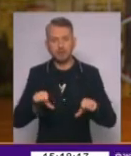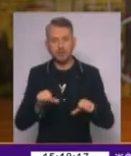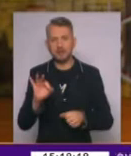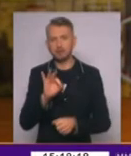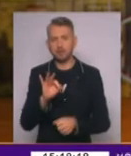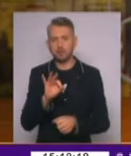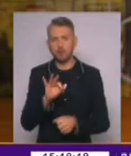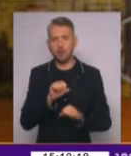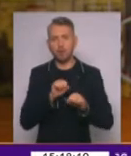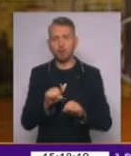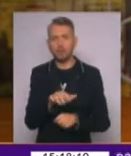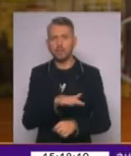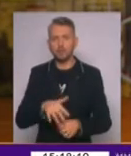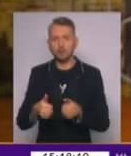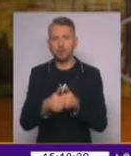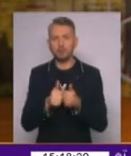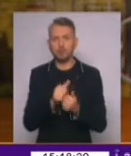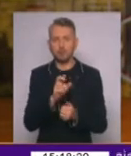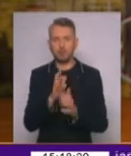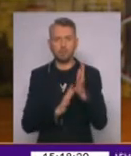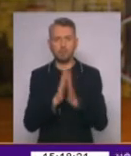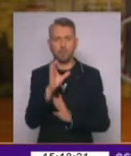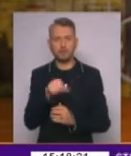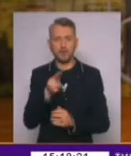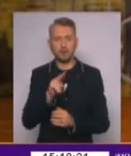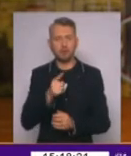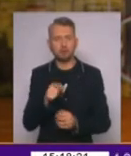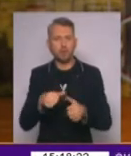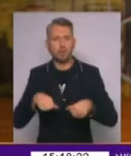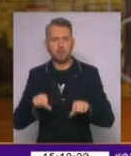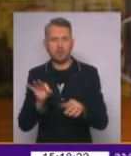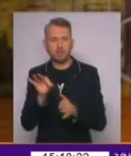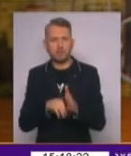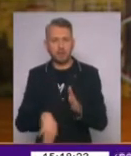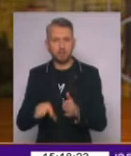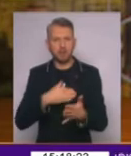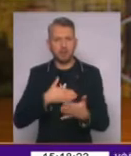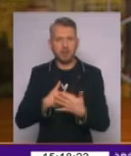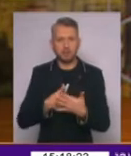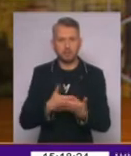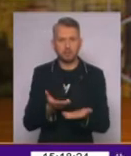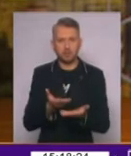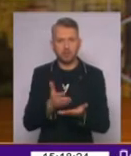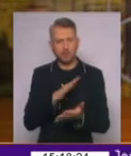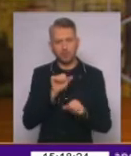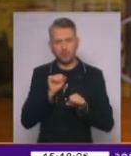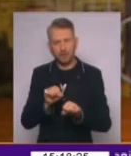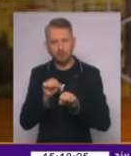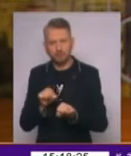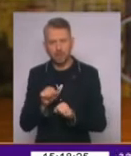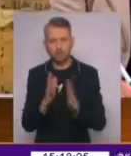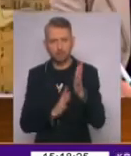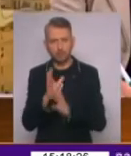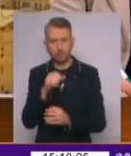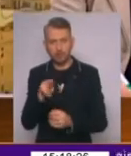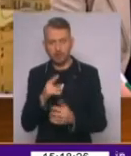приводу охоронної зони під ботанічним садом. Чомусь комісія зразу так всі активно захищали ботанічний сад, а